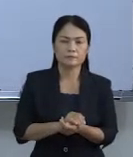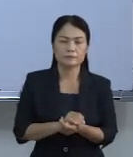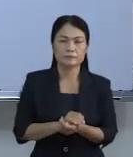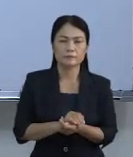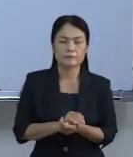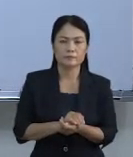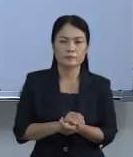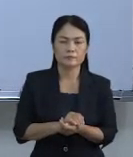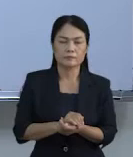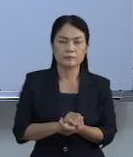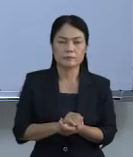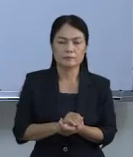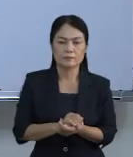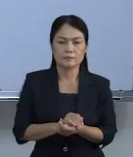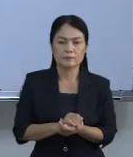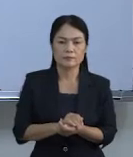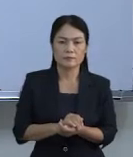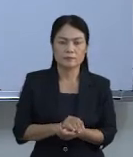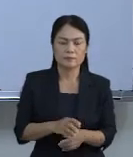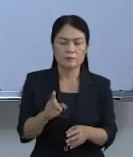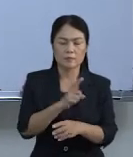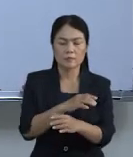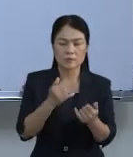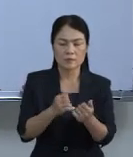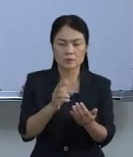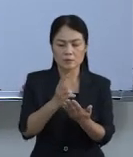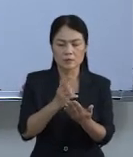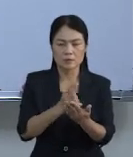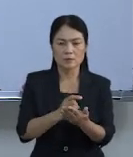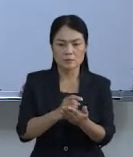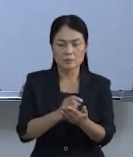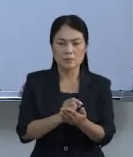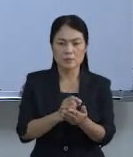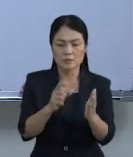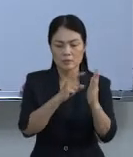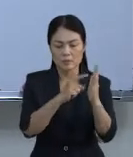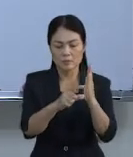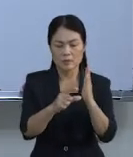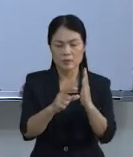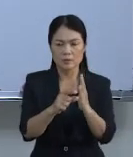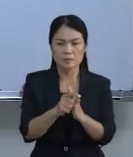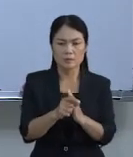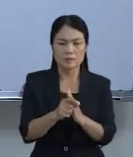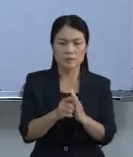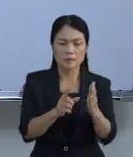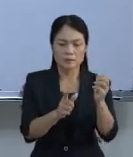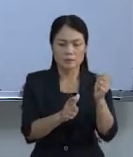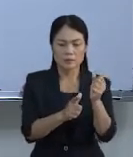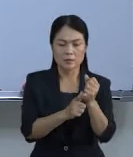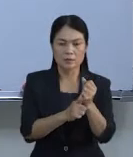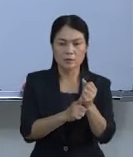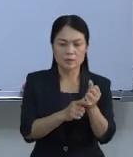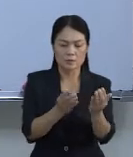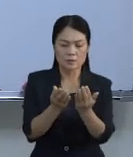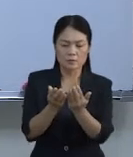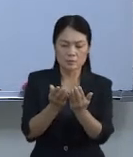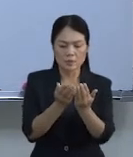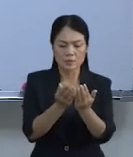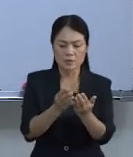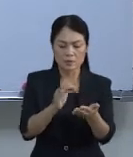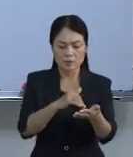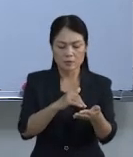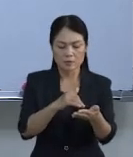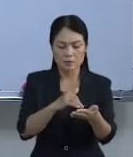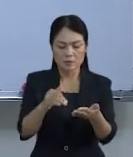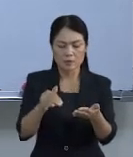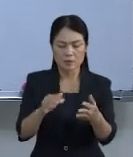nó anh chắc ngày ní mê điên chúng nó chứng túi cứ chúng nó chứng rõ nó cứ ẩm nán nâng sầm nế chúng